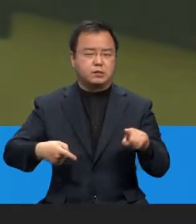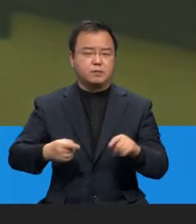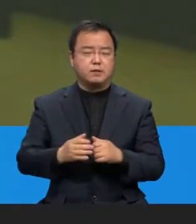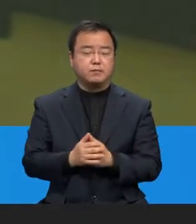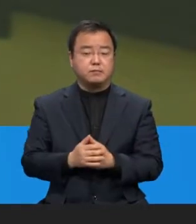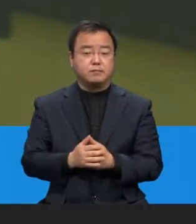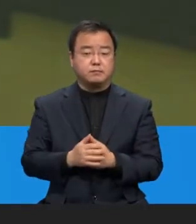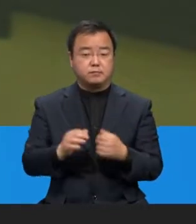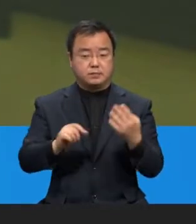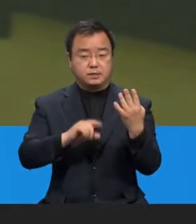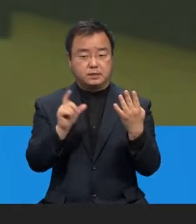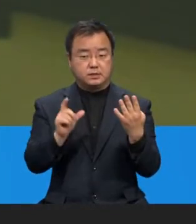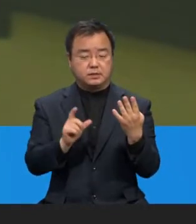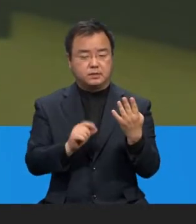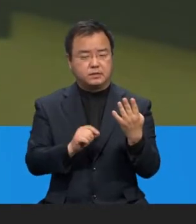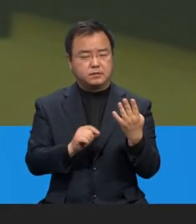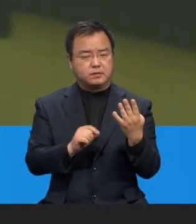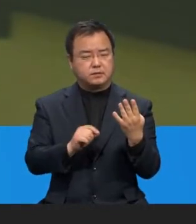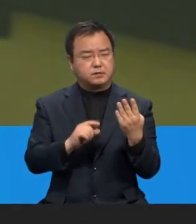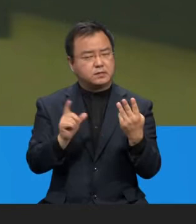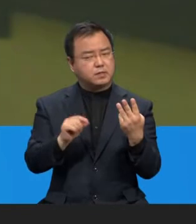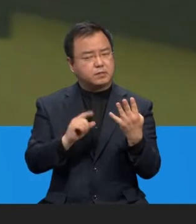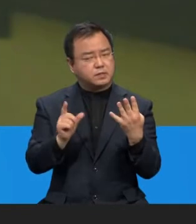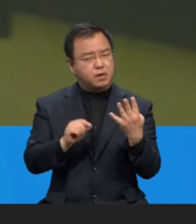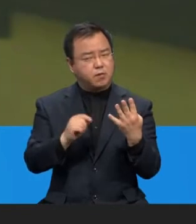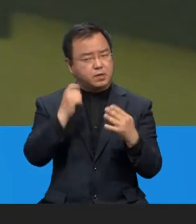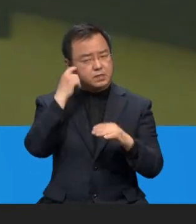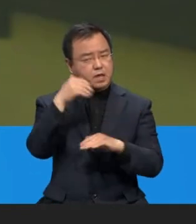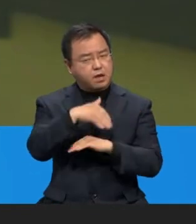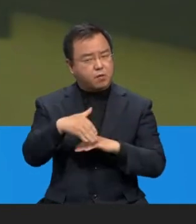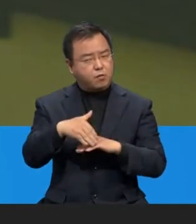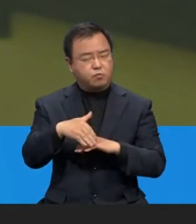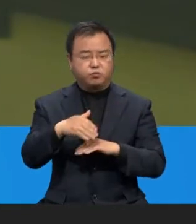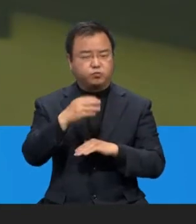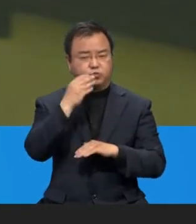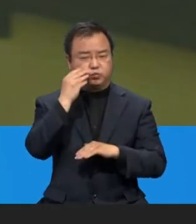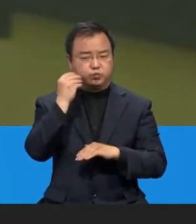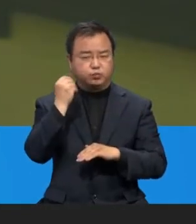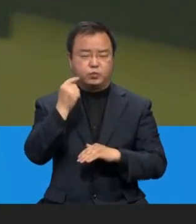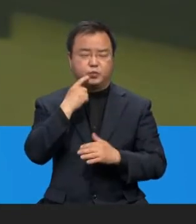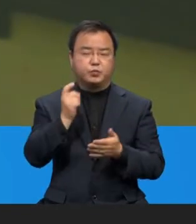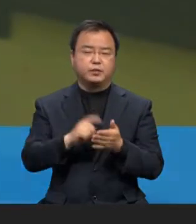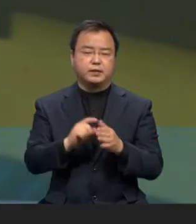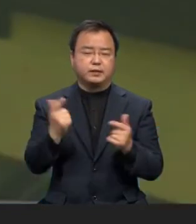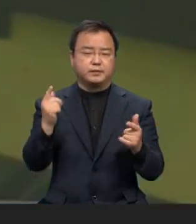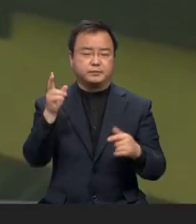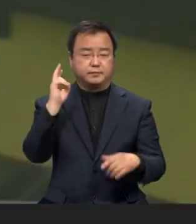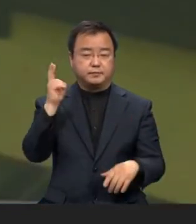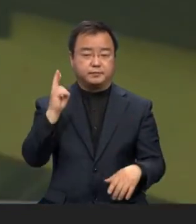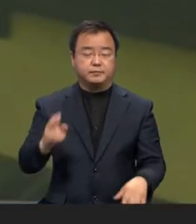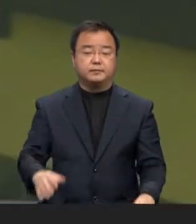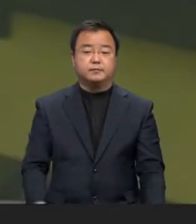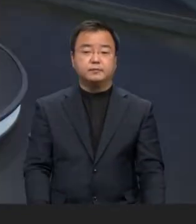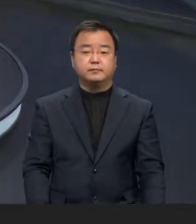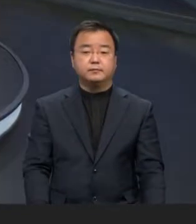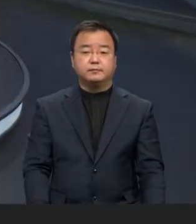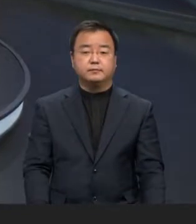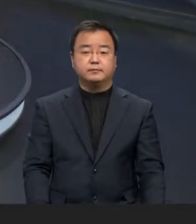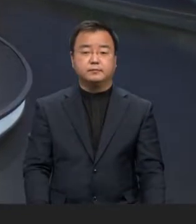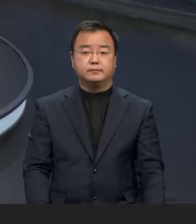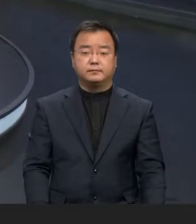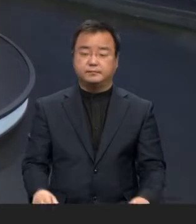4월로 예정된 등교 수업 계획도 기대만큼 순조롭지는 않을 것 같습니다. 취재기자와 자세한 얘기 나눠보겠습니다. 서연아 기자 어서